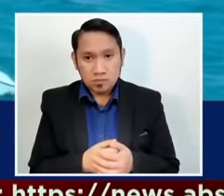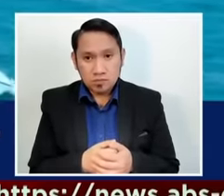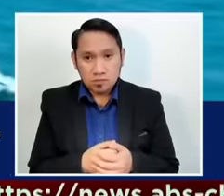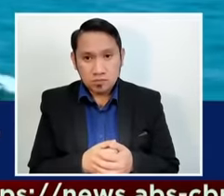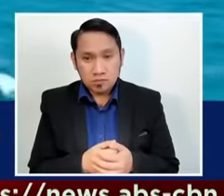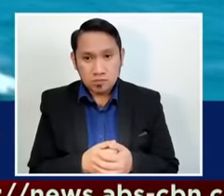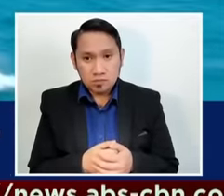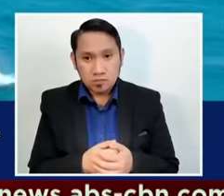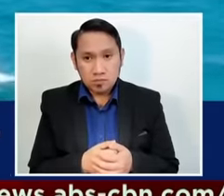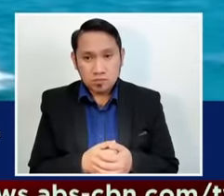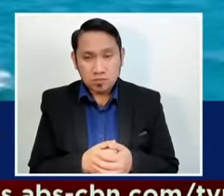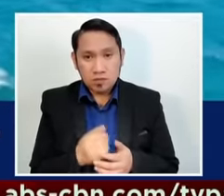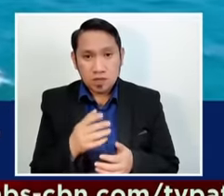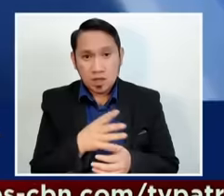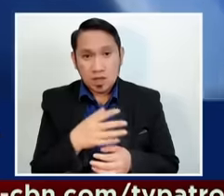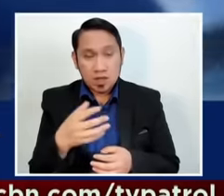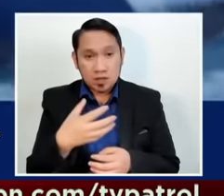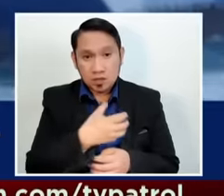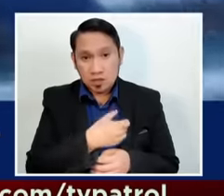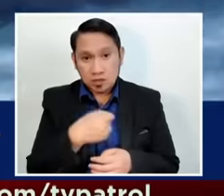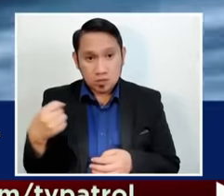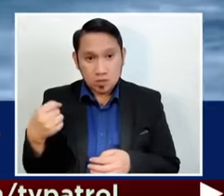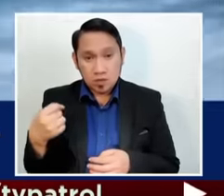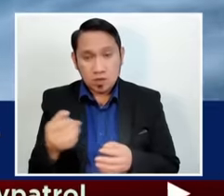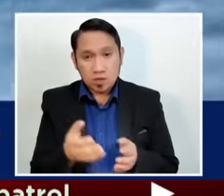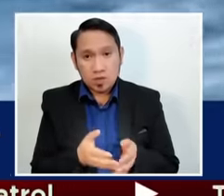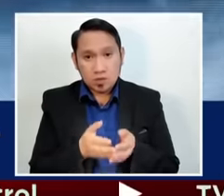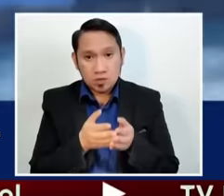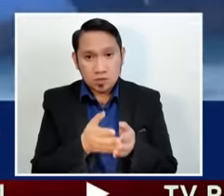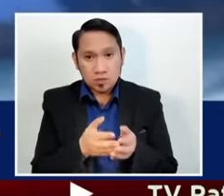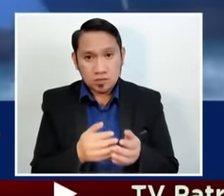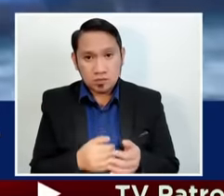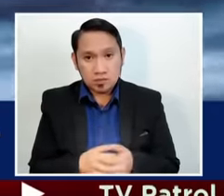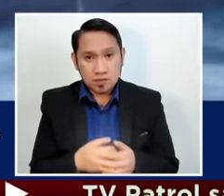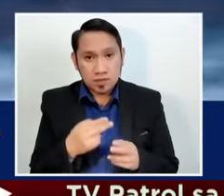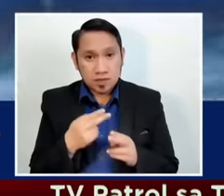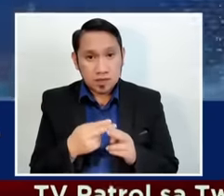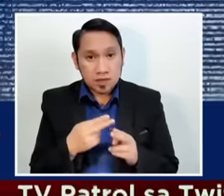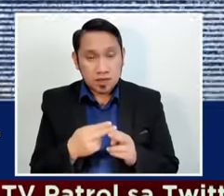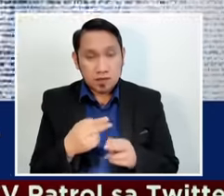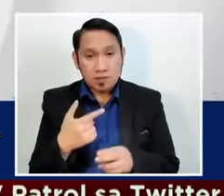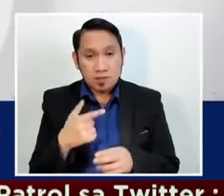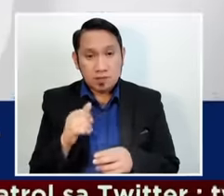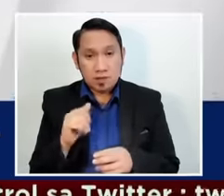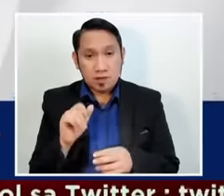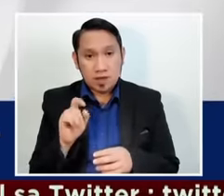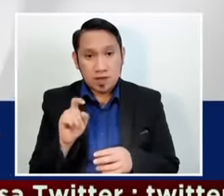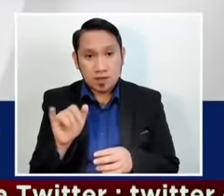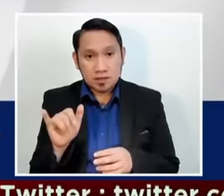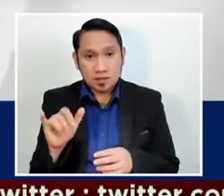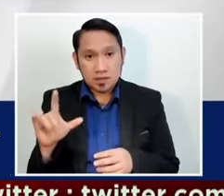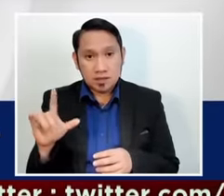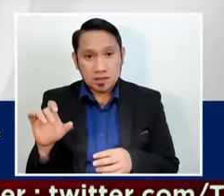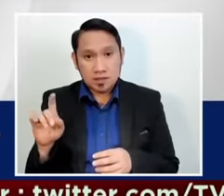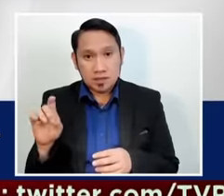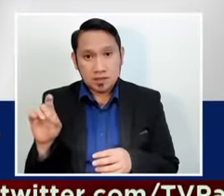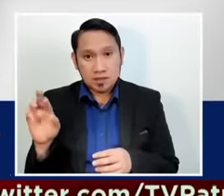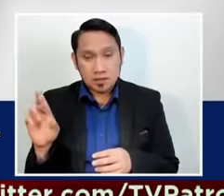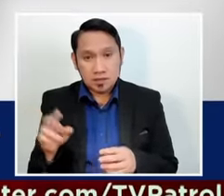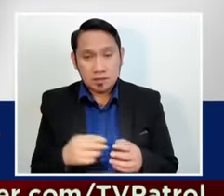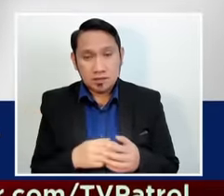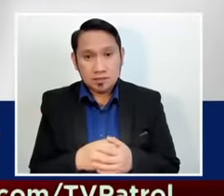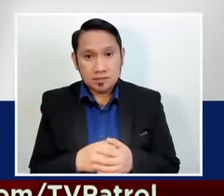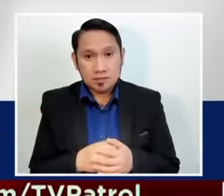At tinangay ang buong barko na may pangalang Galaxy Leader papuntang Yemen. Ayon sa Israel Defense Forces